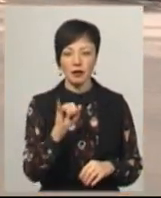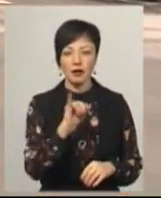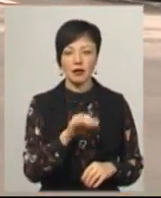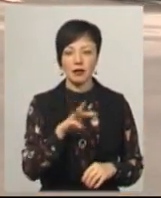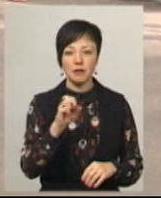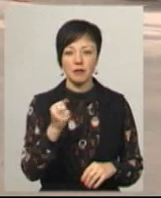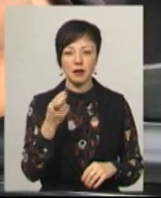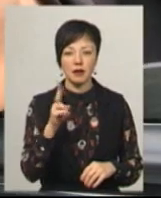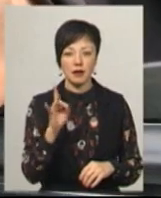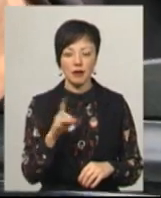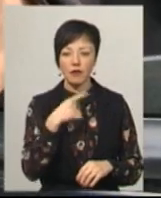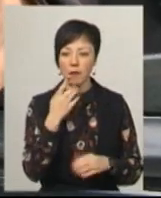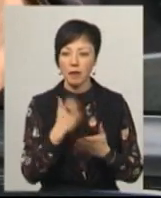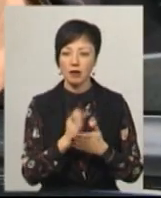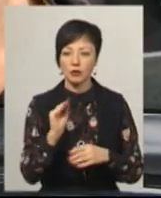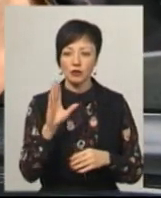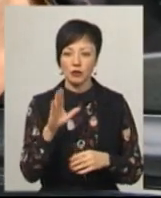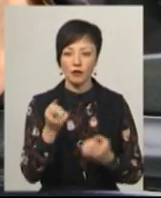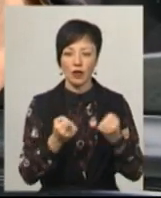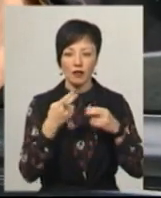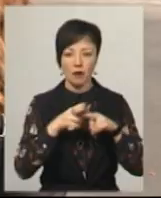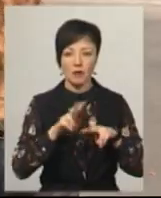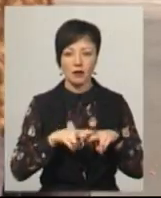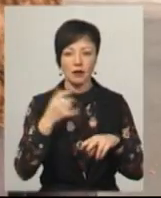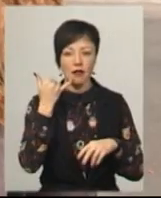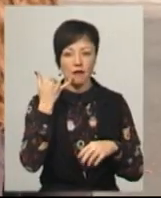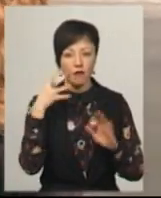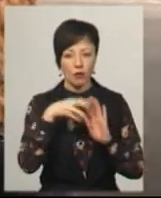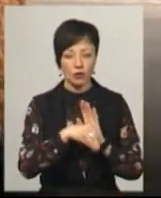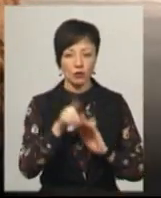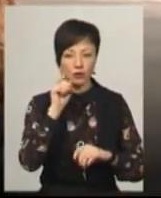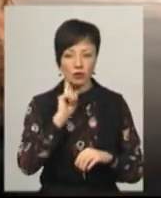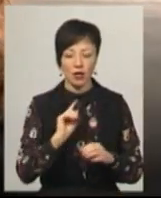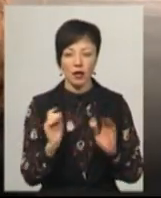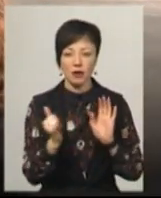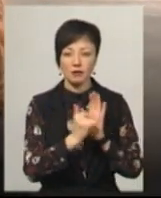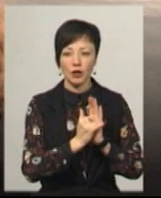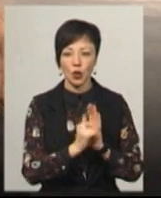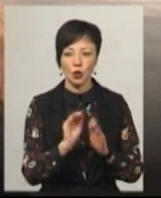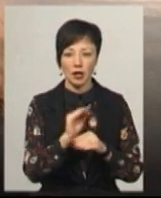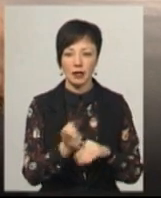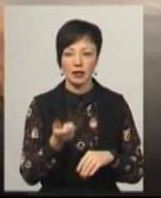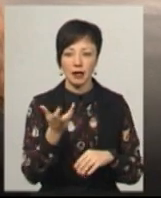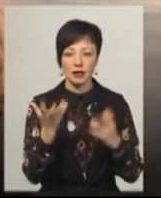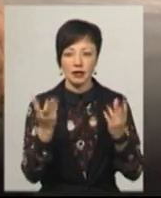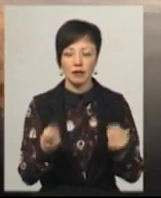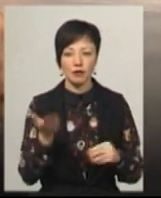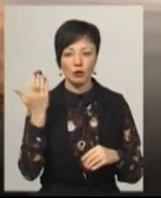розповіла, що мати посвідчення водія та техпаспорт на авто у телефоні зручно. Я завантажила додаток декілька днів тому на свій